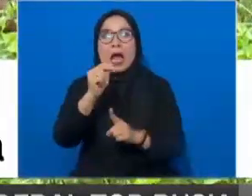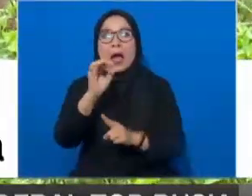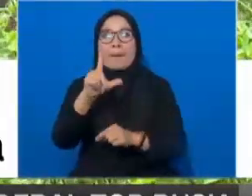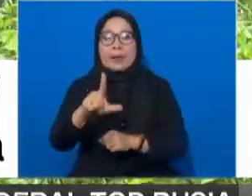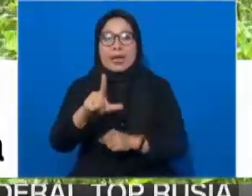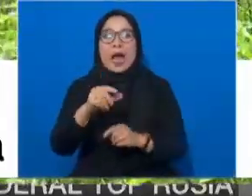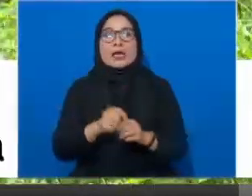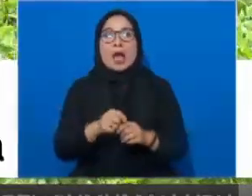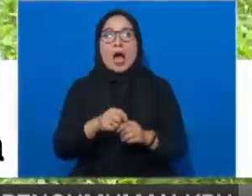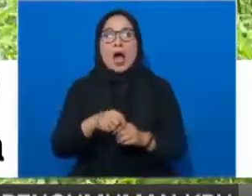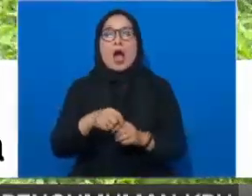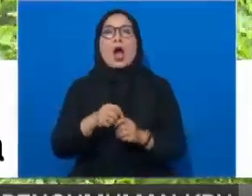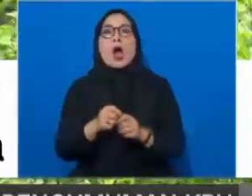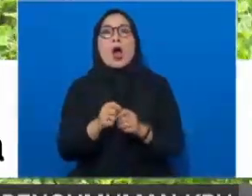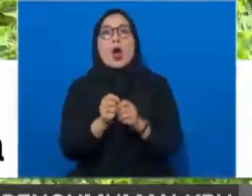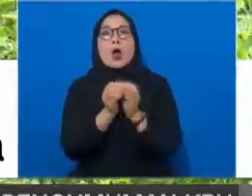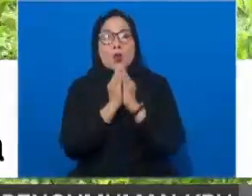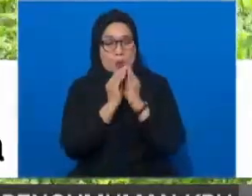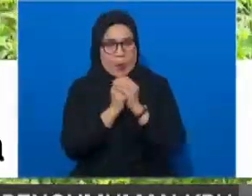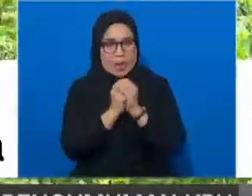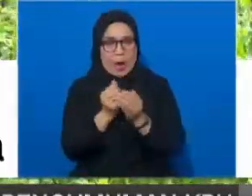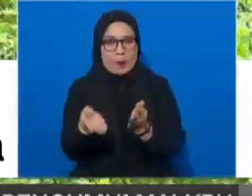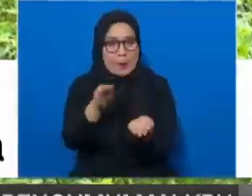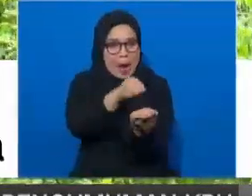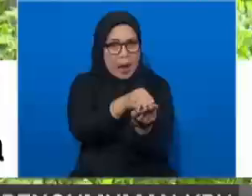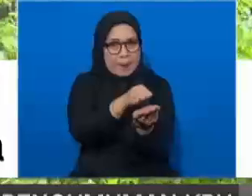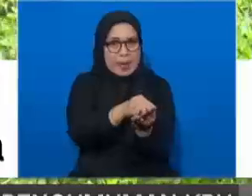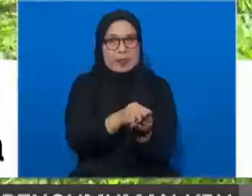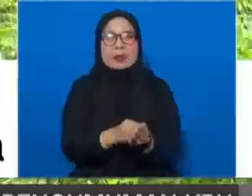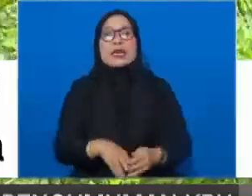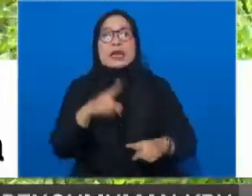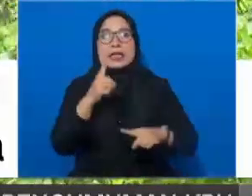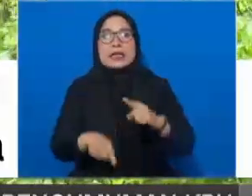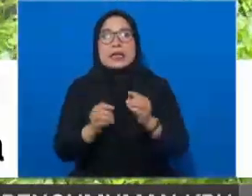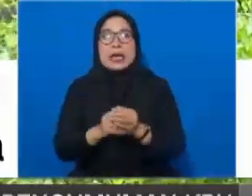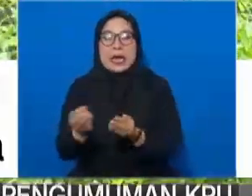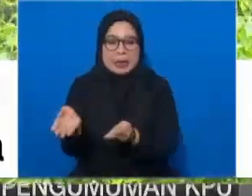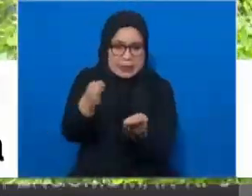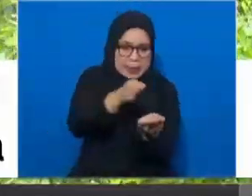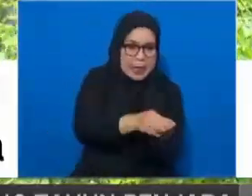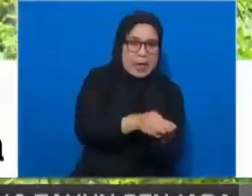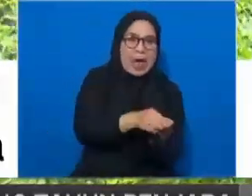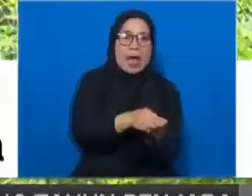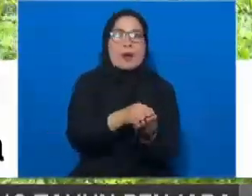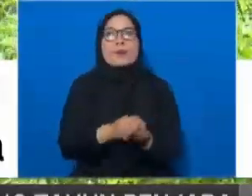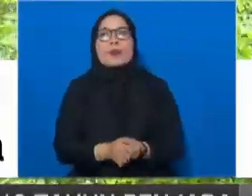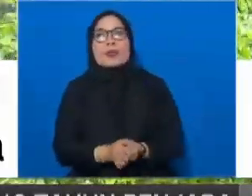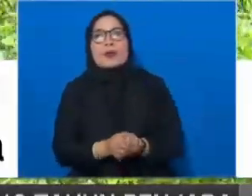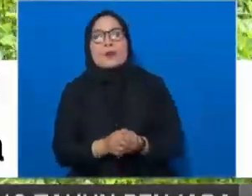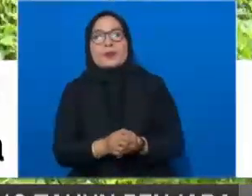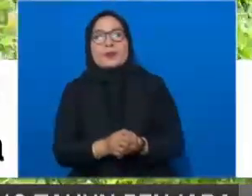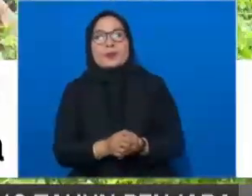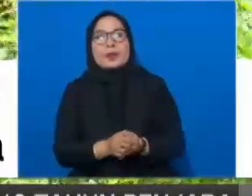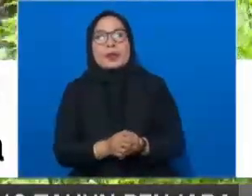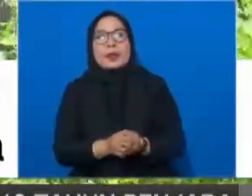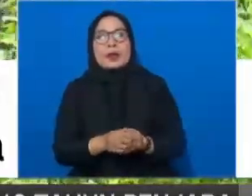atau upacara pemakaman. Bisa juga dikatakan dengan ziarah kubur. Dan penjaga makam di tempat ini harus mulai